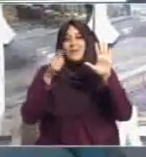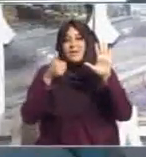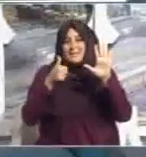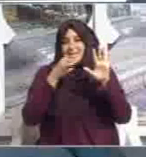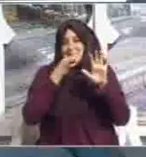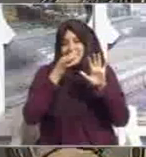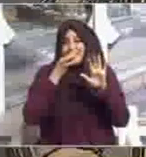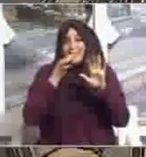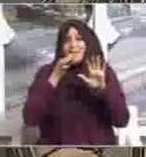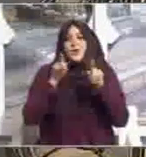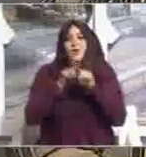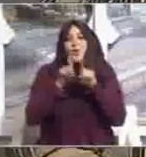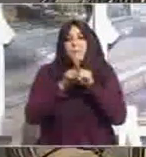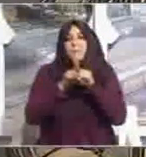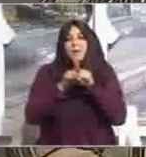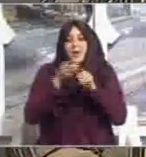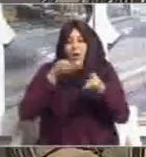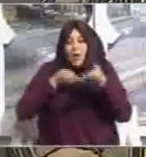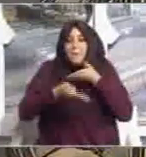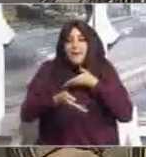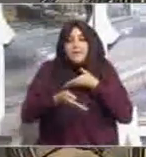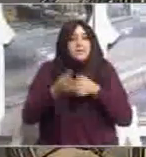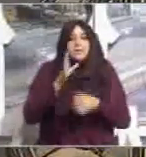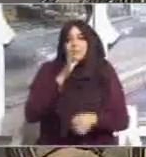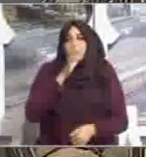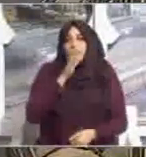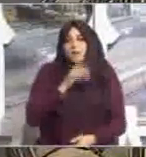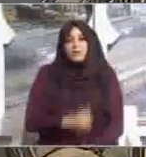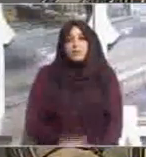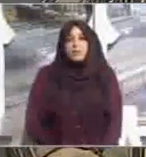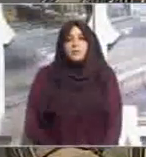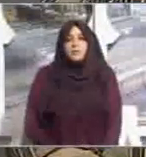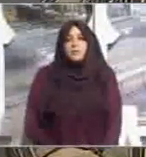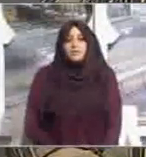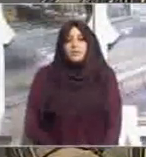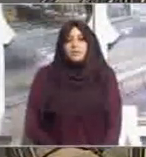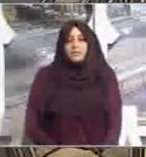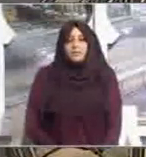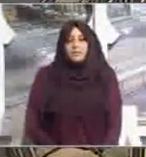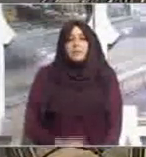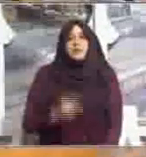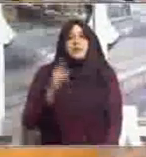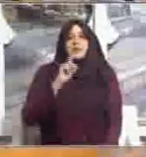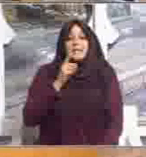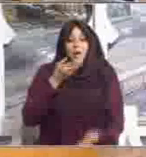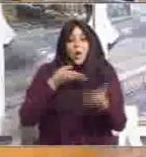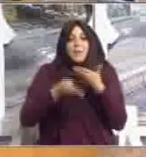باللي ابناء البنت ما نزلوهمش نزلوها ابناء الولد. ايه